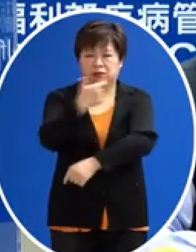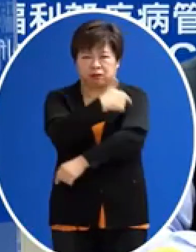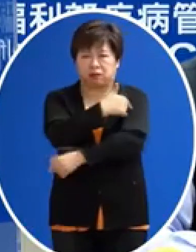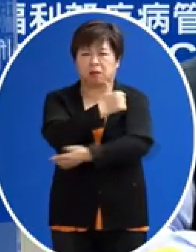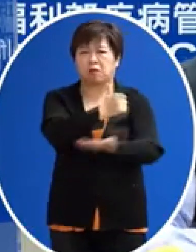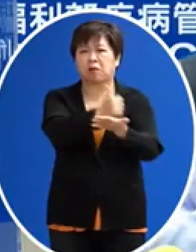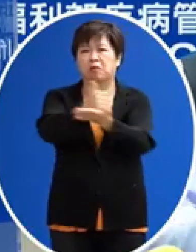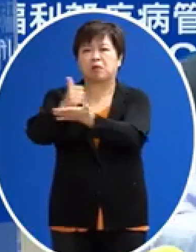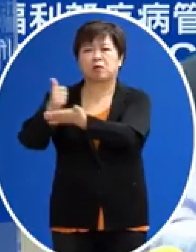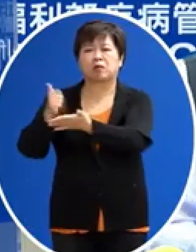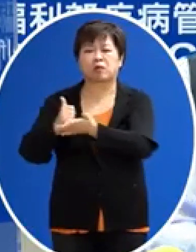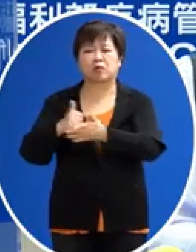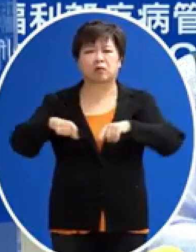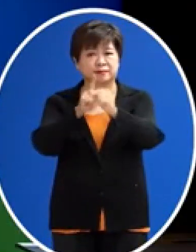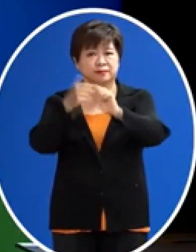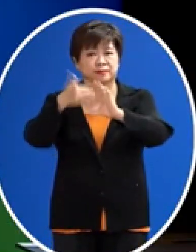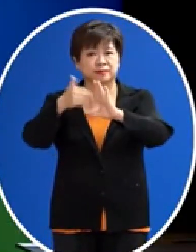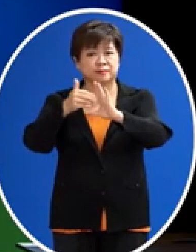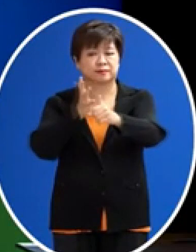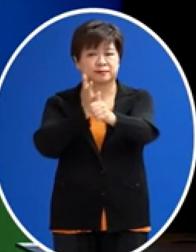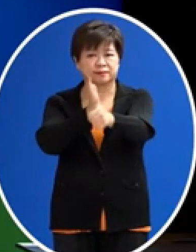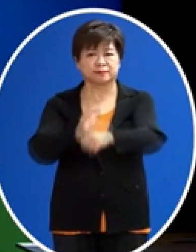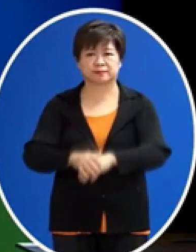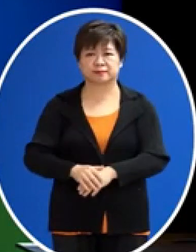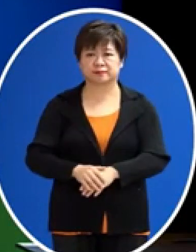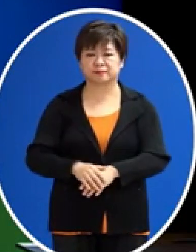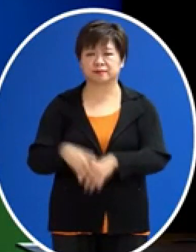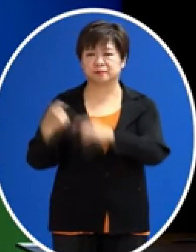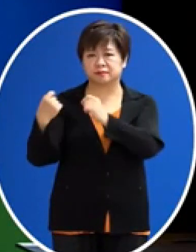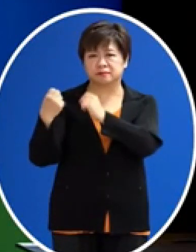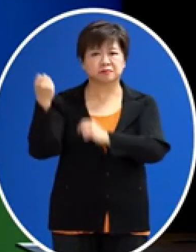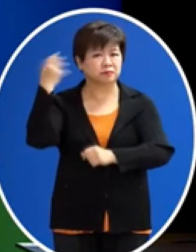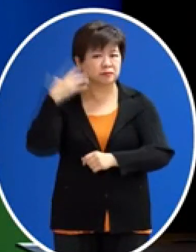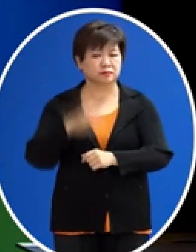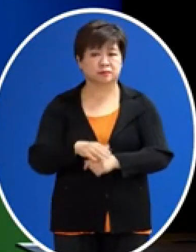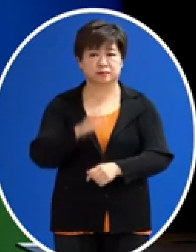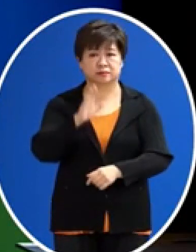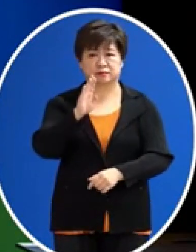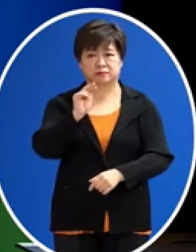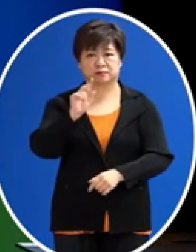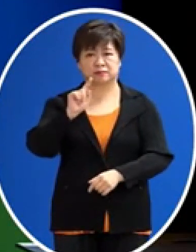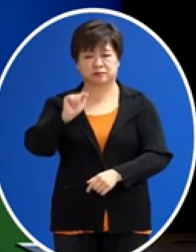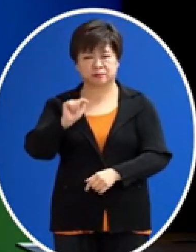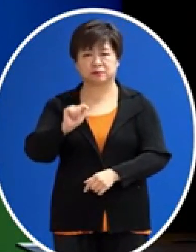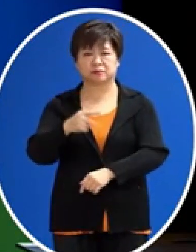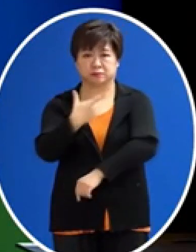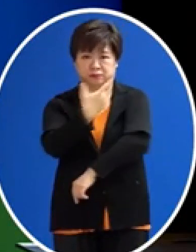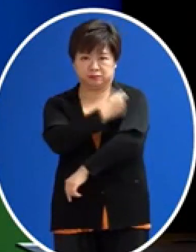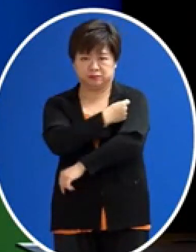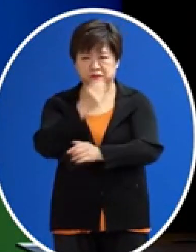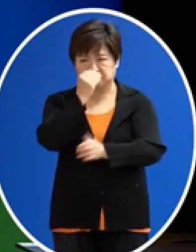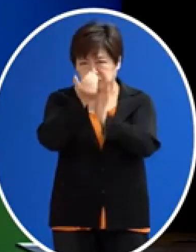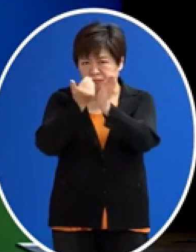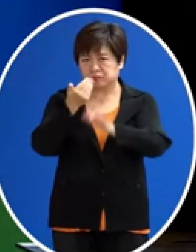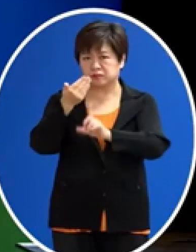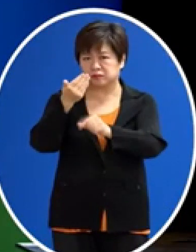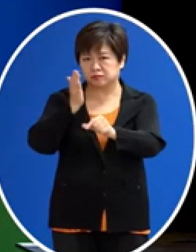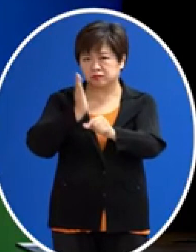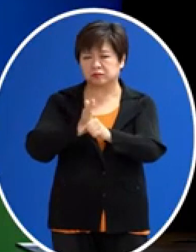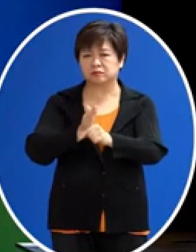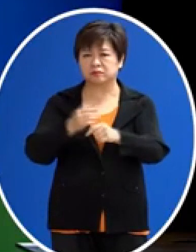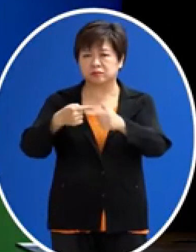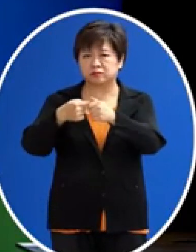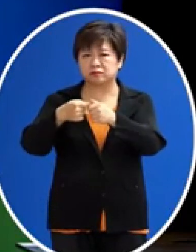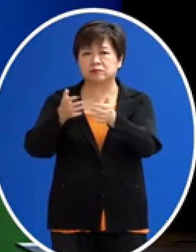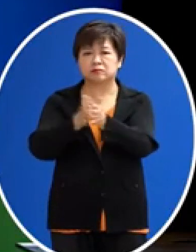苗，这是我们在政策的目标。 最近有消息指出 BNT 疫苗会提早到9月中到货，第一批是